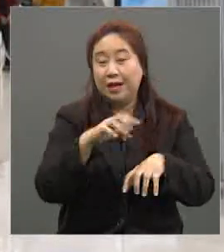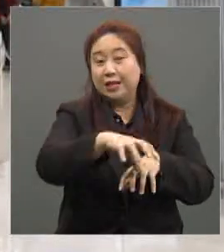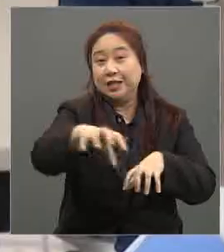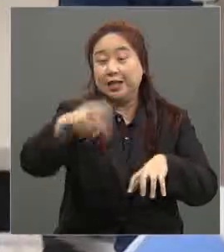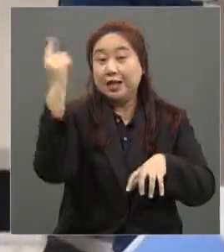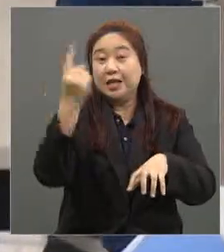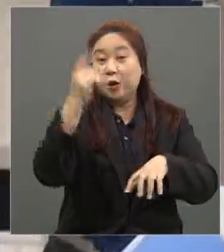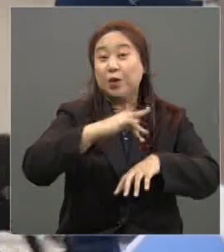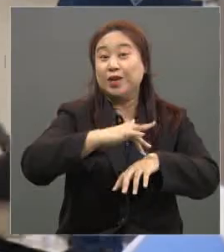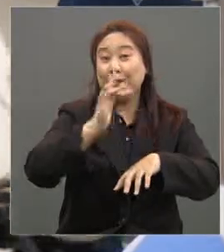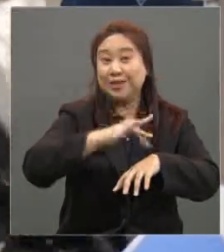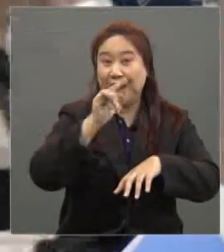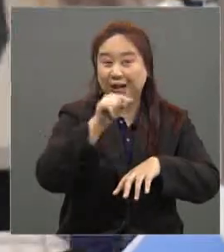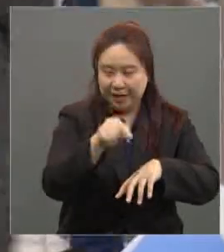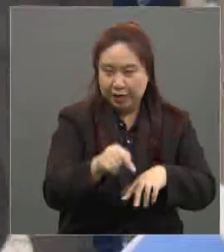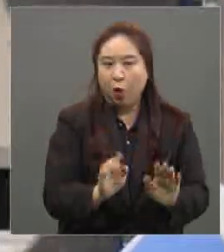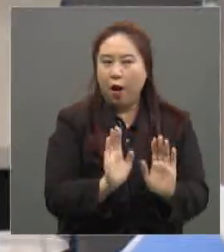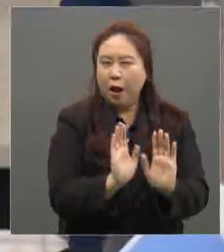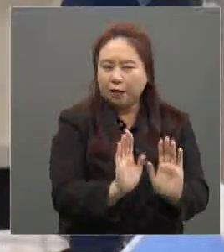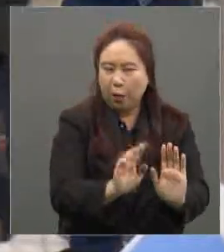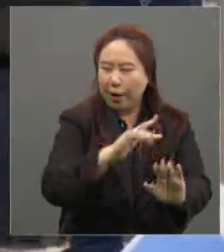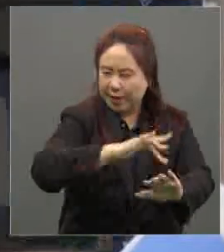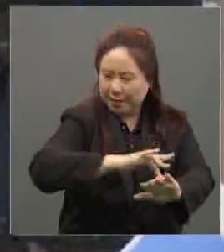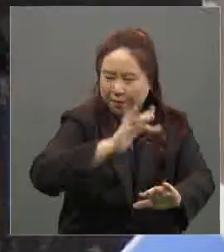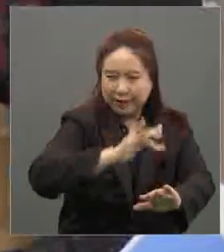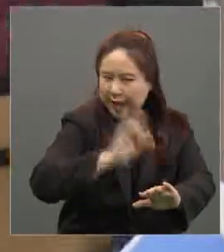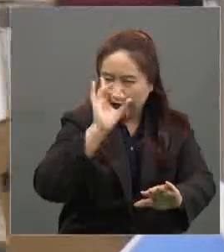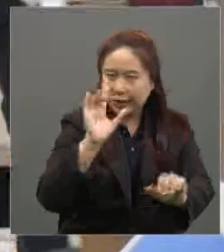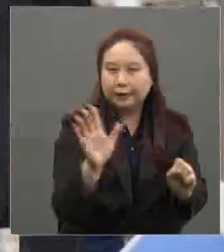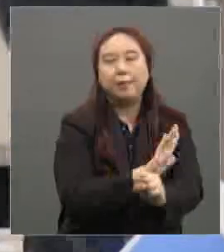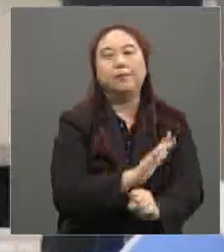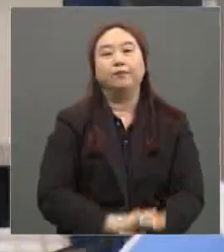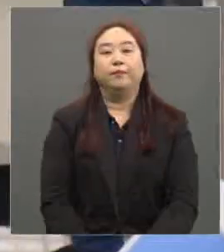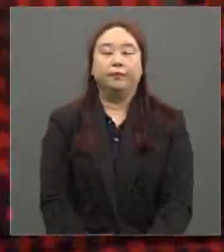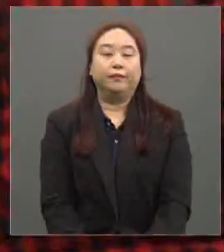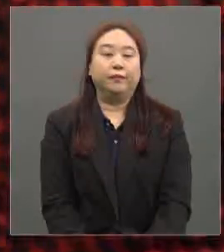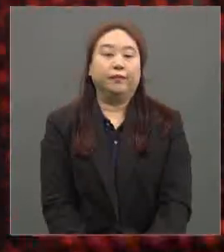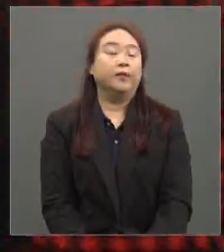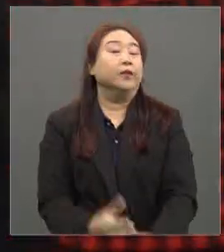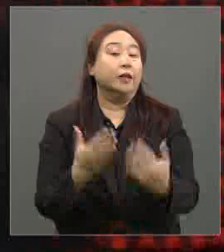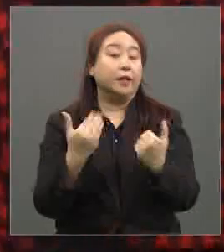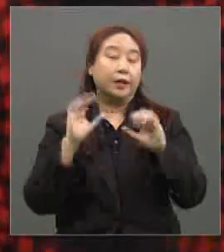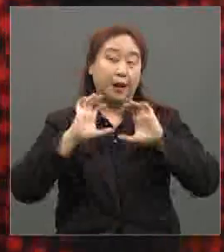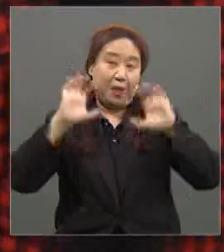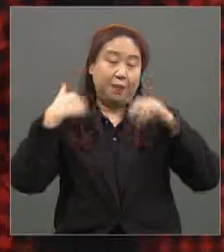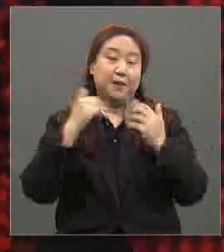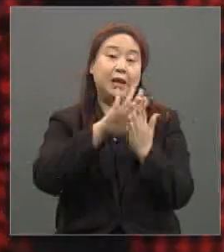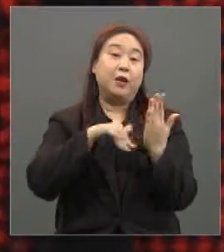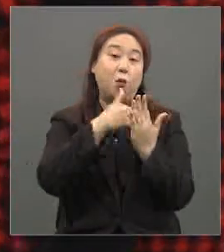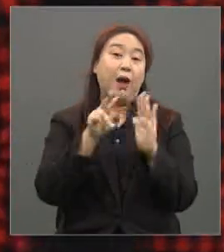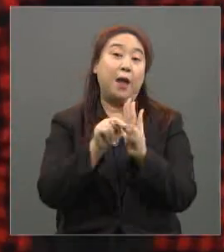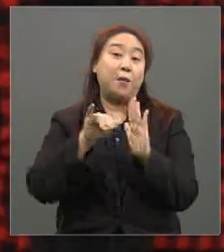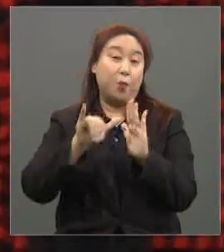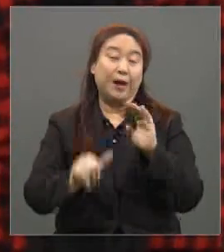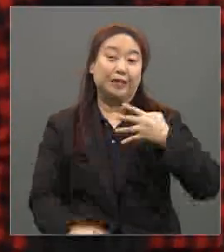ธรรมชาติให้คงความเป็นธรรมชาติมากที่สุดครับนอกจากนี้ครับรัฐบาลยังมีนโยบาย 4นโยบายด้วยกันในการ